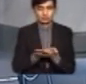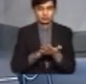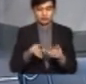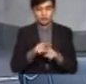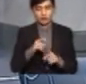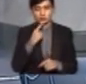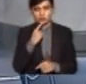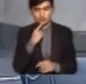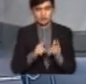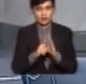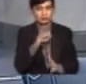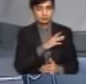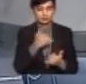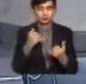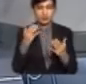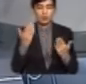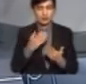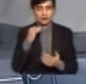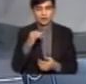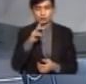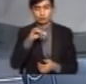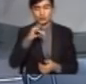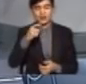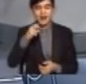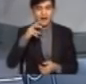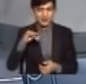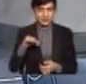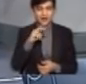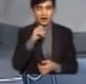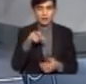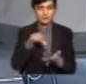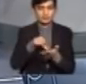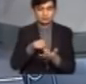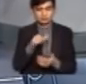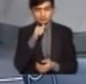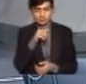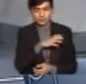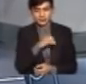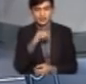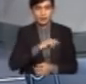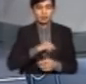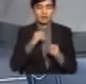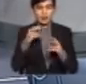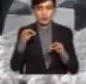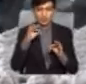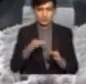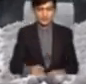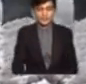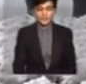какими сложностями они сталкиваются нургали карабаев испытал на себе все тяготы этой работы